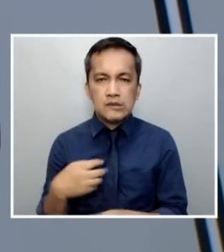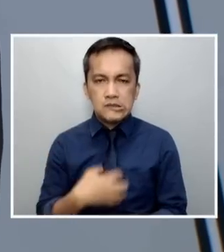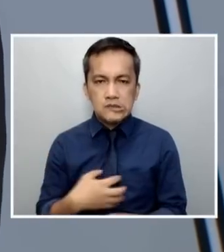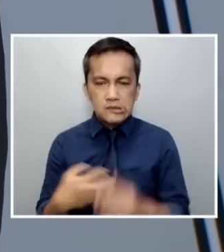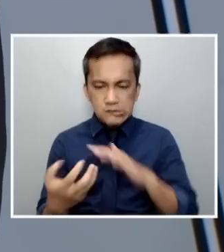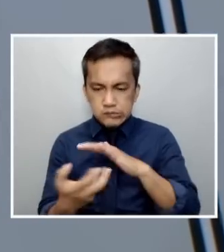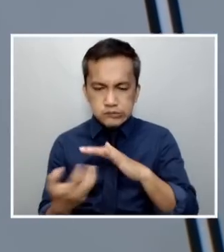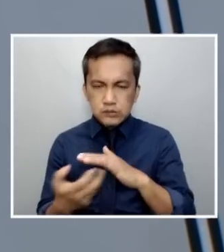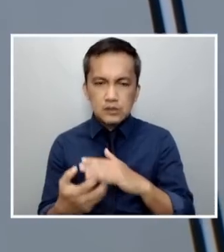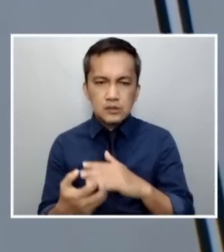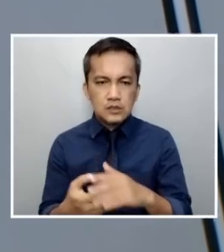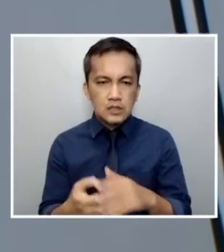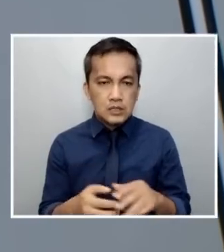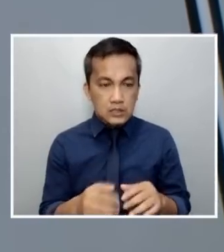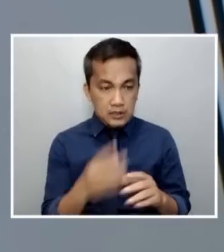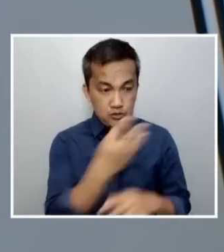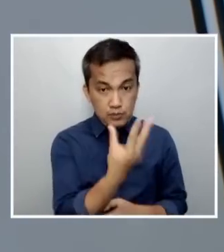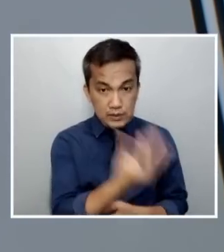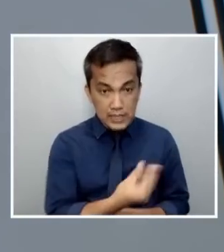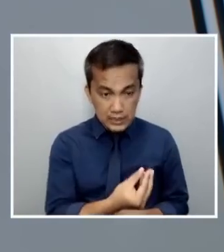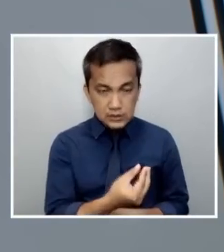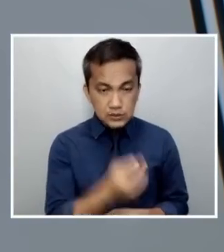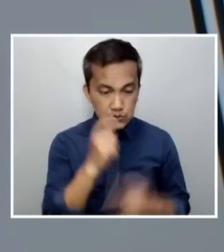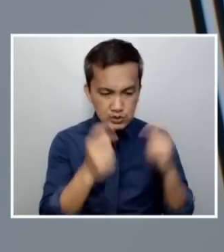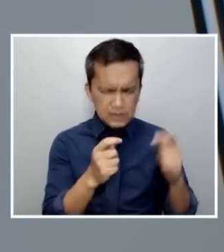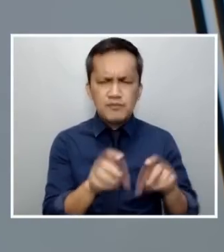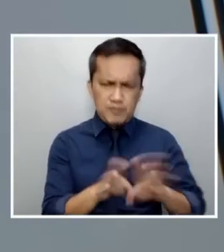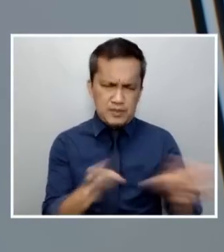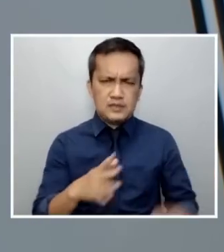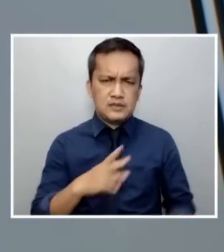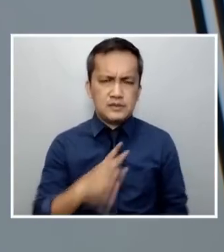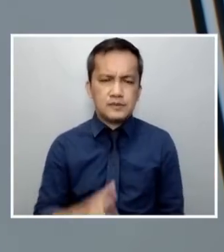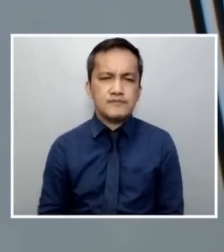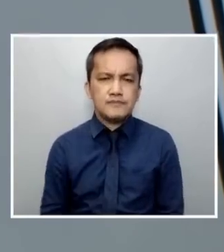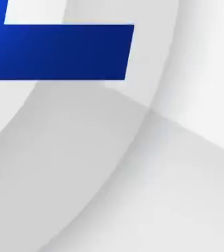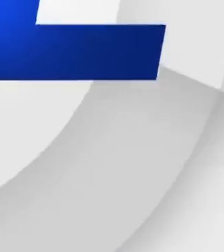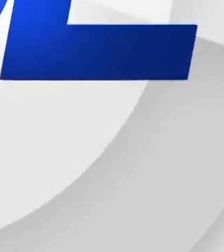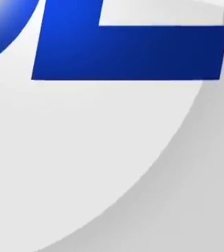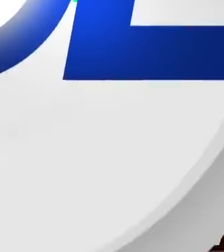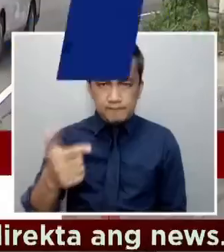sa Batangas. Nagpapatrol, Dennis Datu.